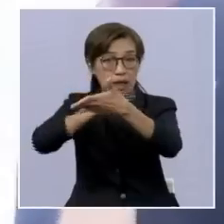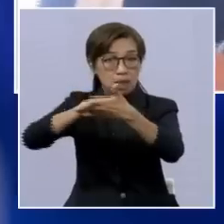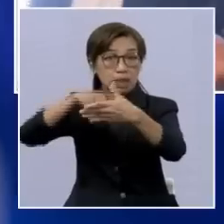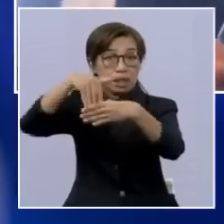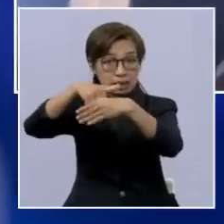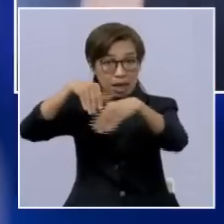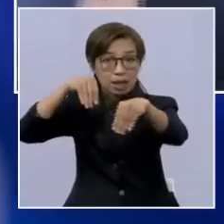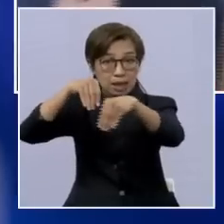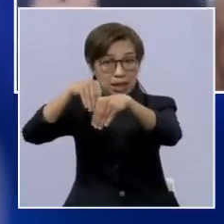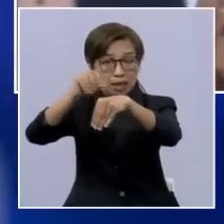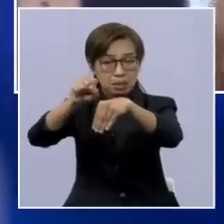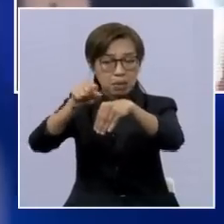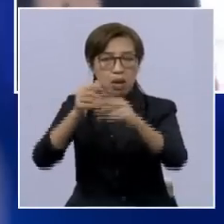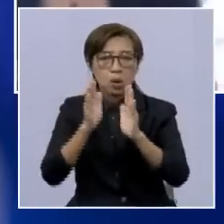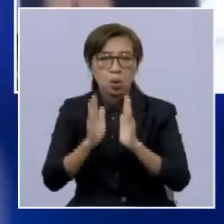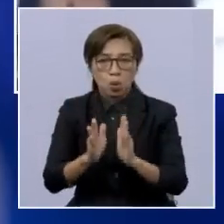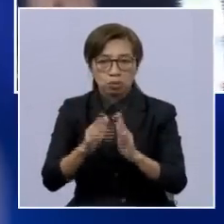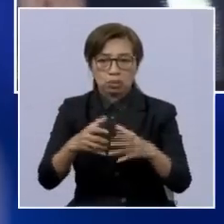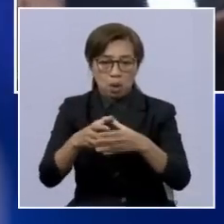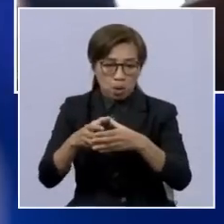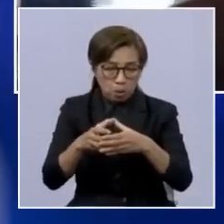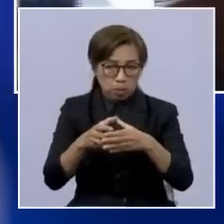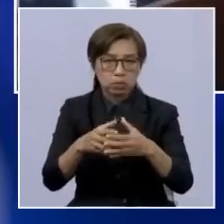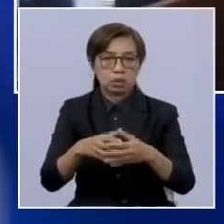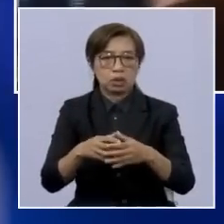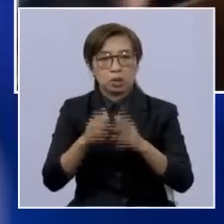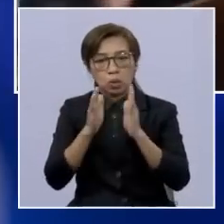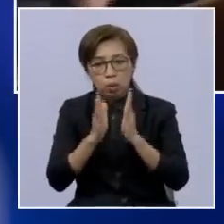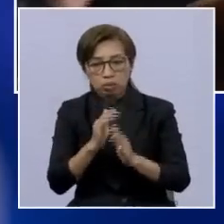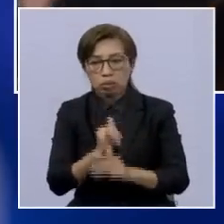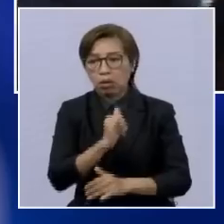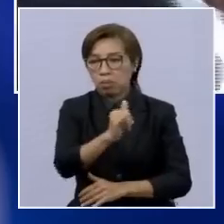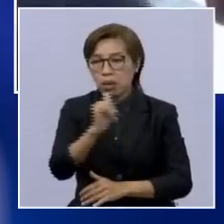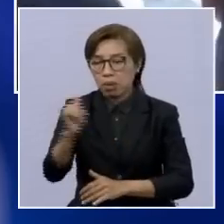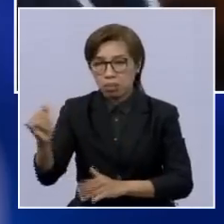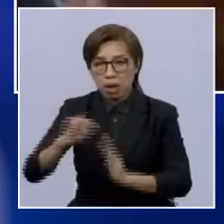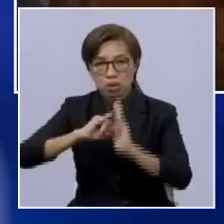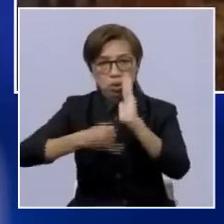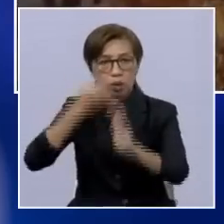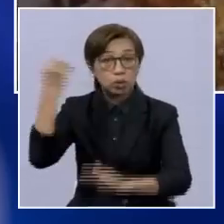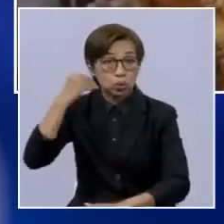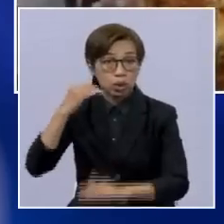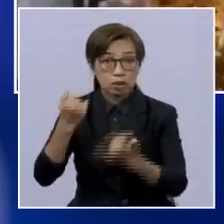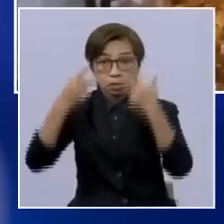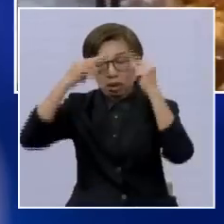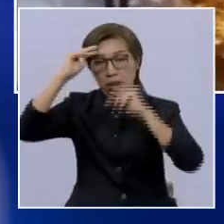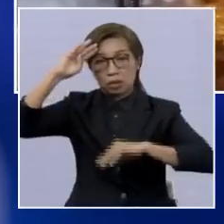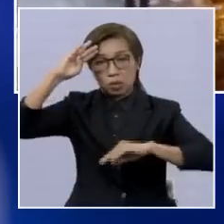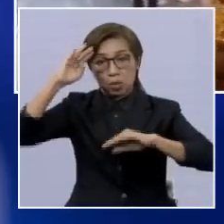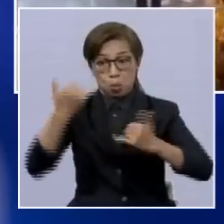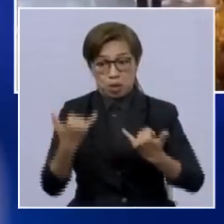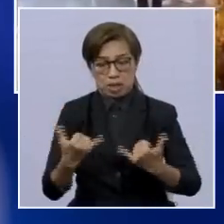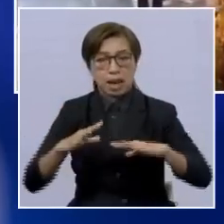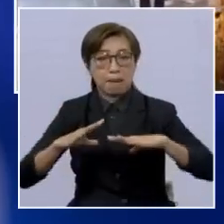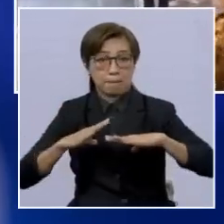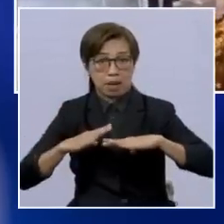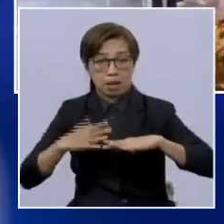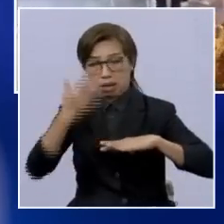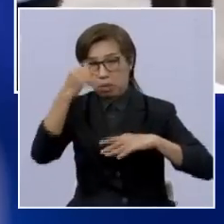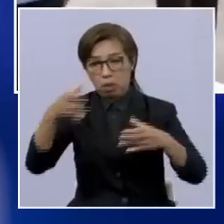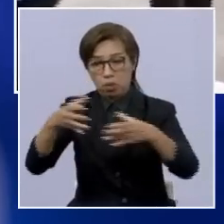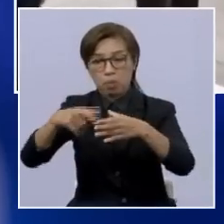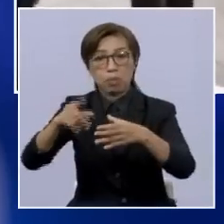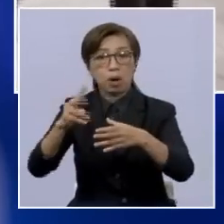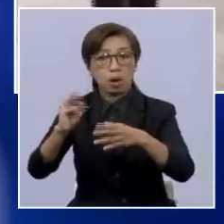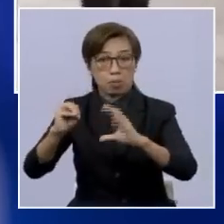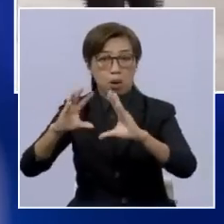งนี่โอ้โหแต่ละคนลงพื้นที่กันไม่เว้นแต่ละวันอย่างบิ๊กตู่ท่านผู้ชมครับวันนี้ดูจะพักหนึ่งวันเพราะว่าต้องประชุมครม.ที่